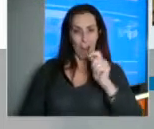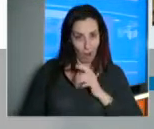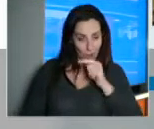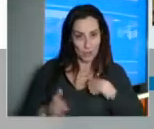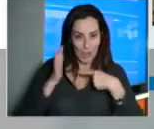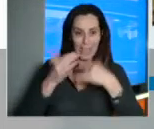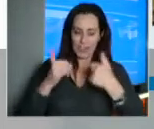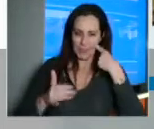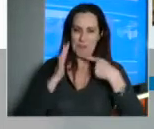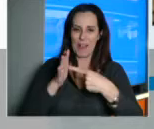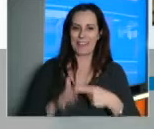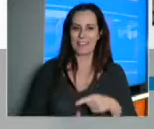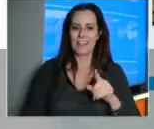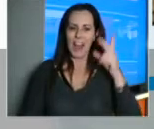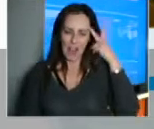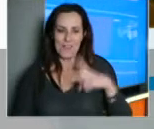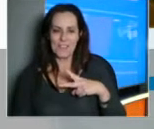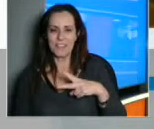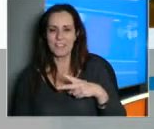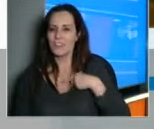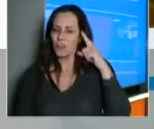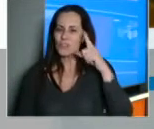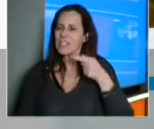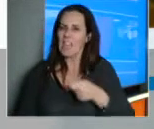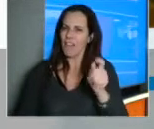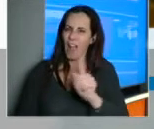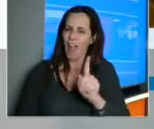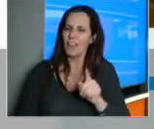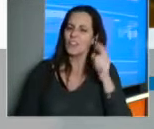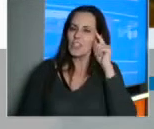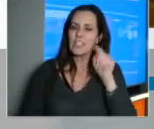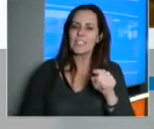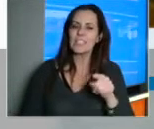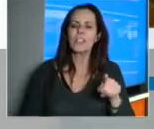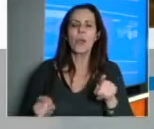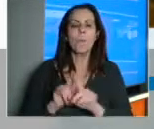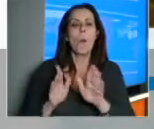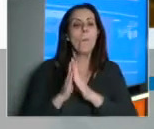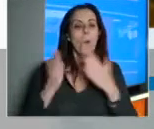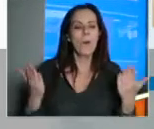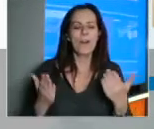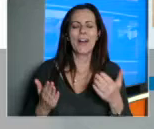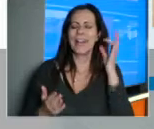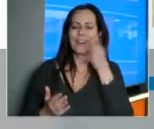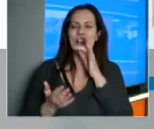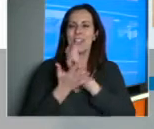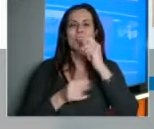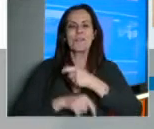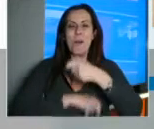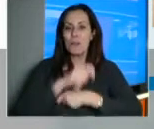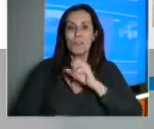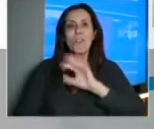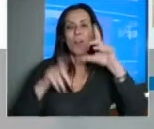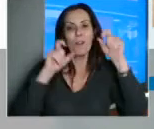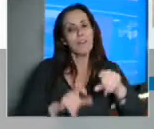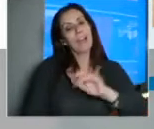לעבוד בבחירות, אומר לכם עכשיו. לא, זה שאתה לא מבין לדעתי. אני לא חושבת שזה דווקא. אז מה? אני חושבת שזה כמו בוק שילדה בת 12 עושים לה לבת מצווה והיא שולחת